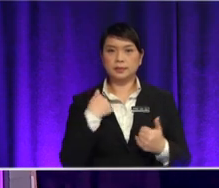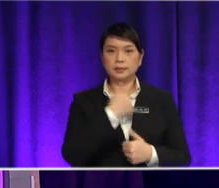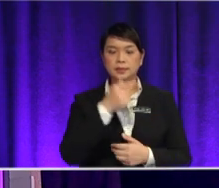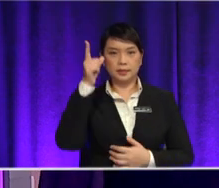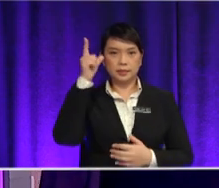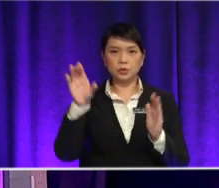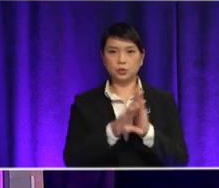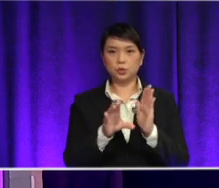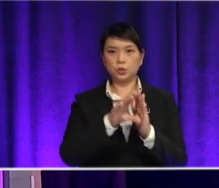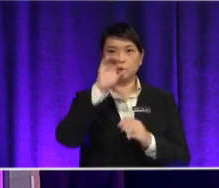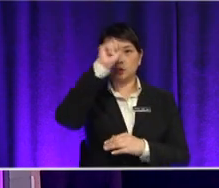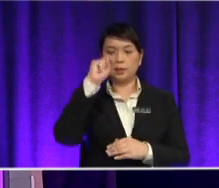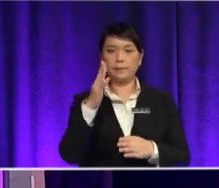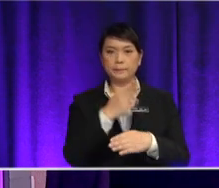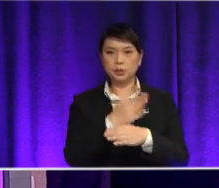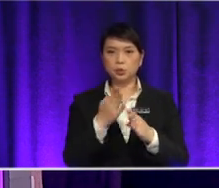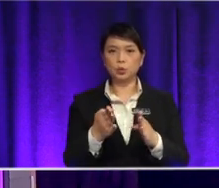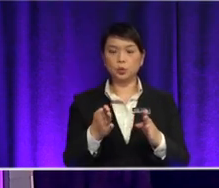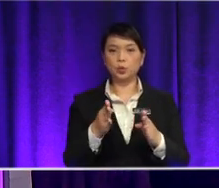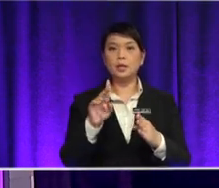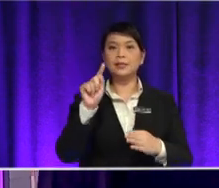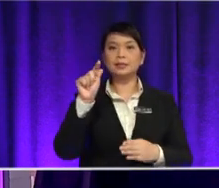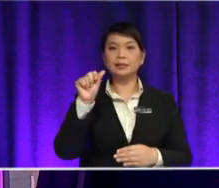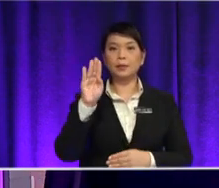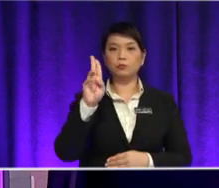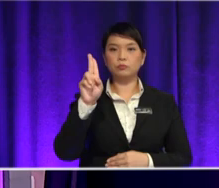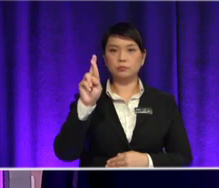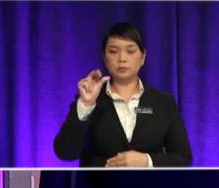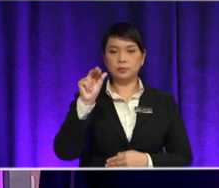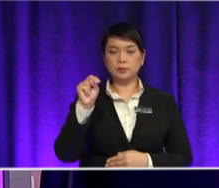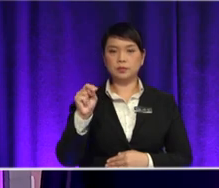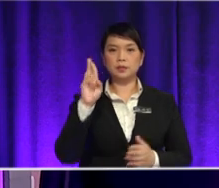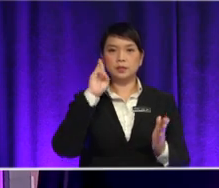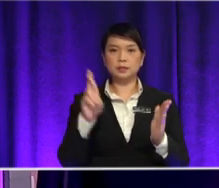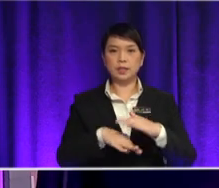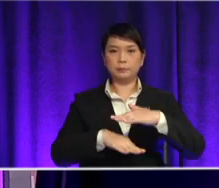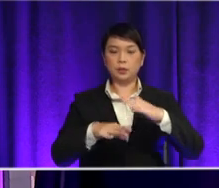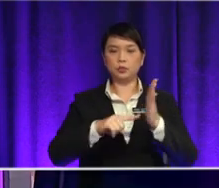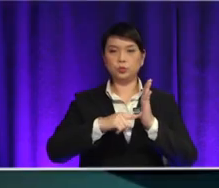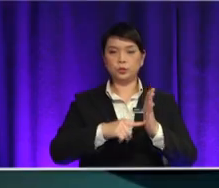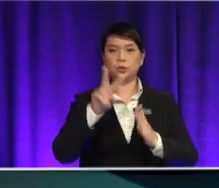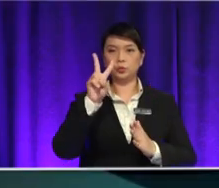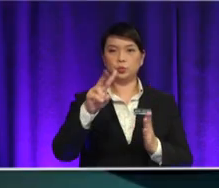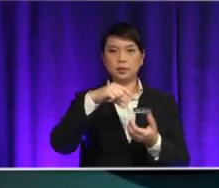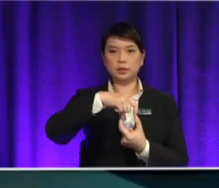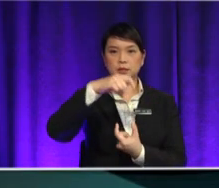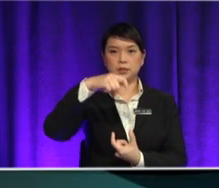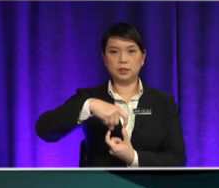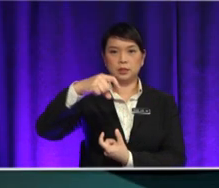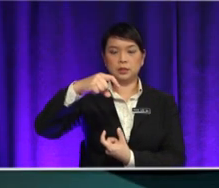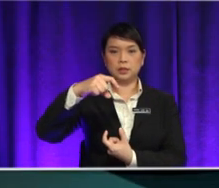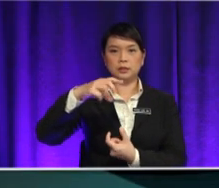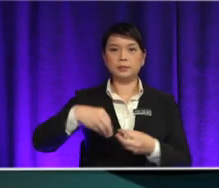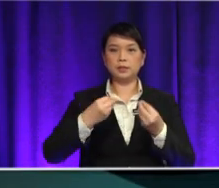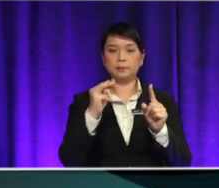soalan bentuk taburan. Inilah contoh soalan bentuk taburan. Rajah di bawah menunjukkan dua histogram bagi taburan